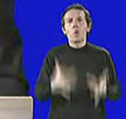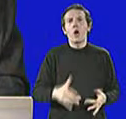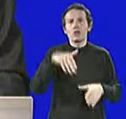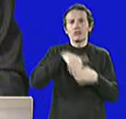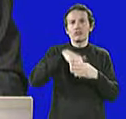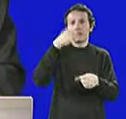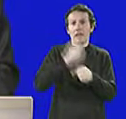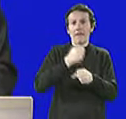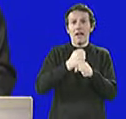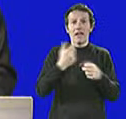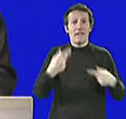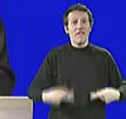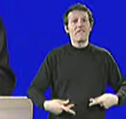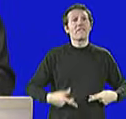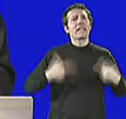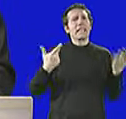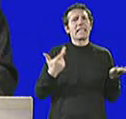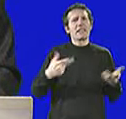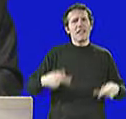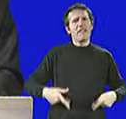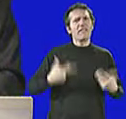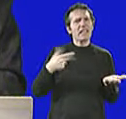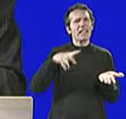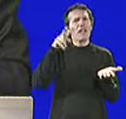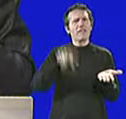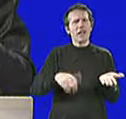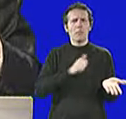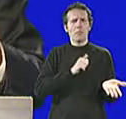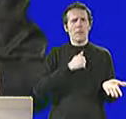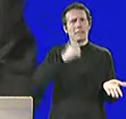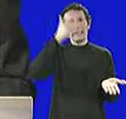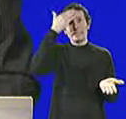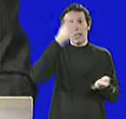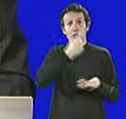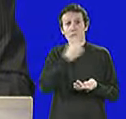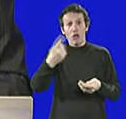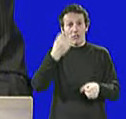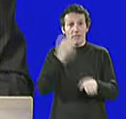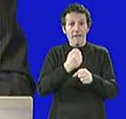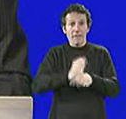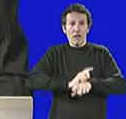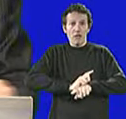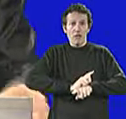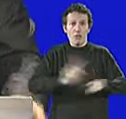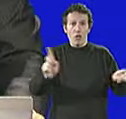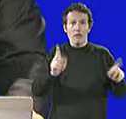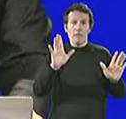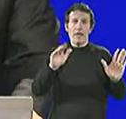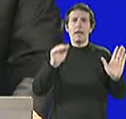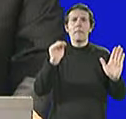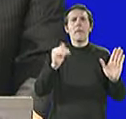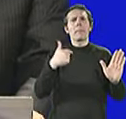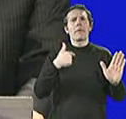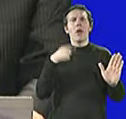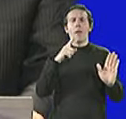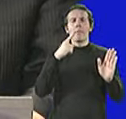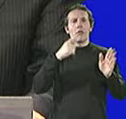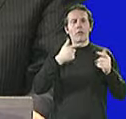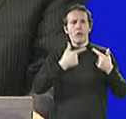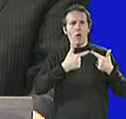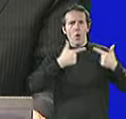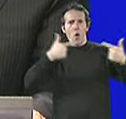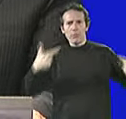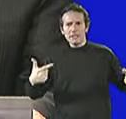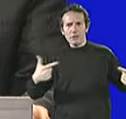vie, je le sais, ce n'est pas que le travail. Mais il ne faut pas opposer le travail à la